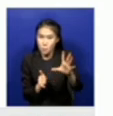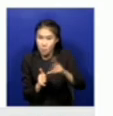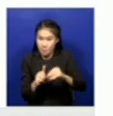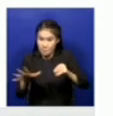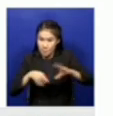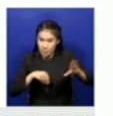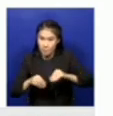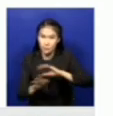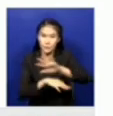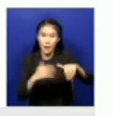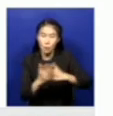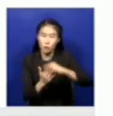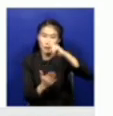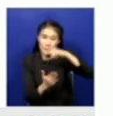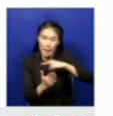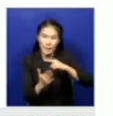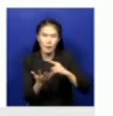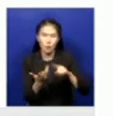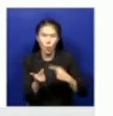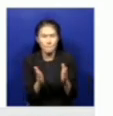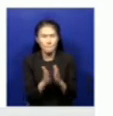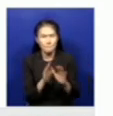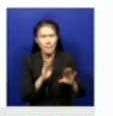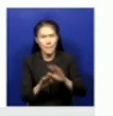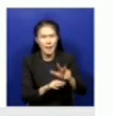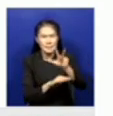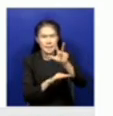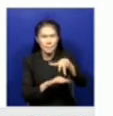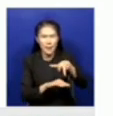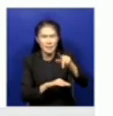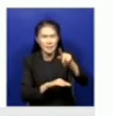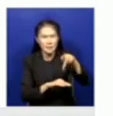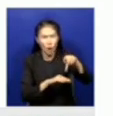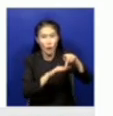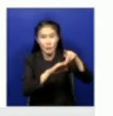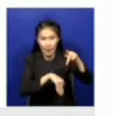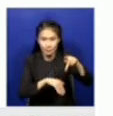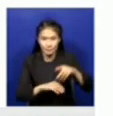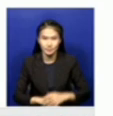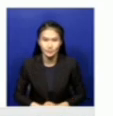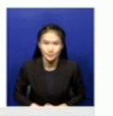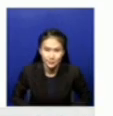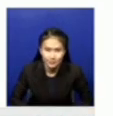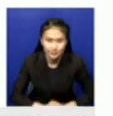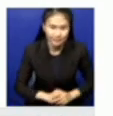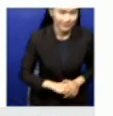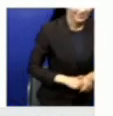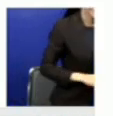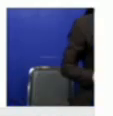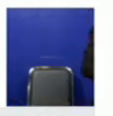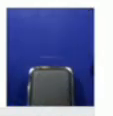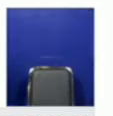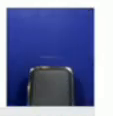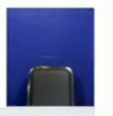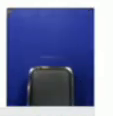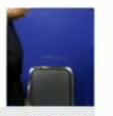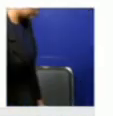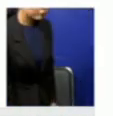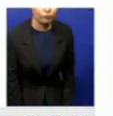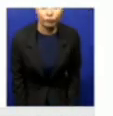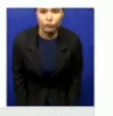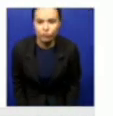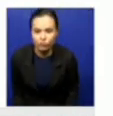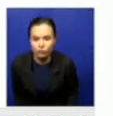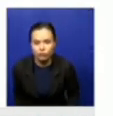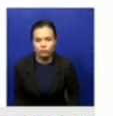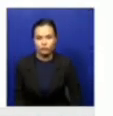ประเทศรวมกันไม่ถึง 3,100 คนนะครับเสียชีวิตไป57คนรักษาหายกลับบ้านไปหม